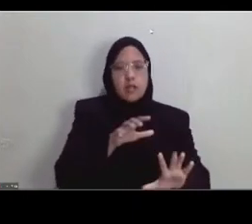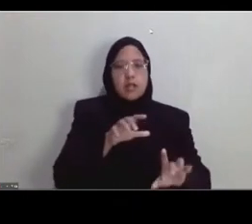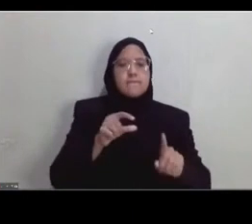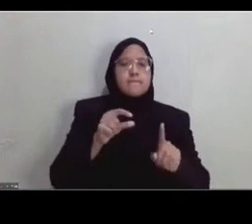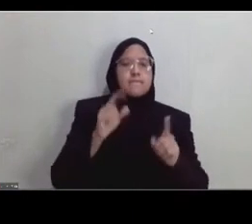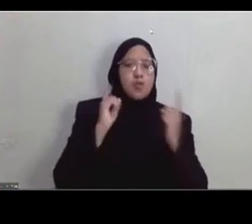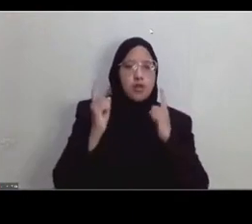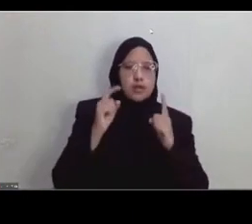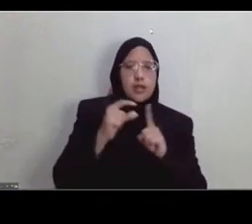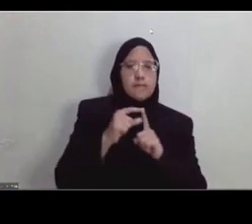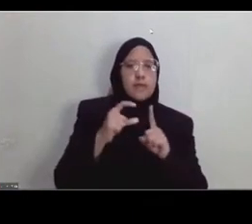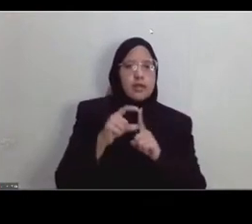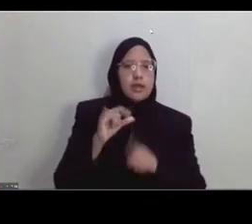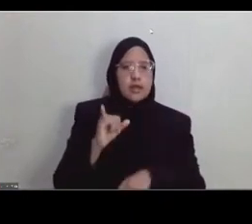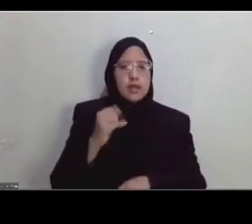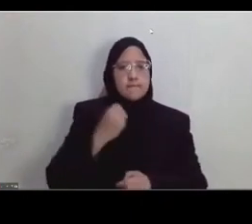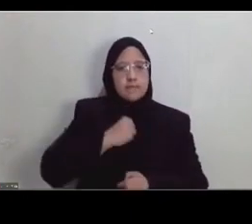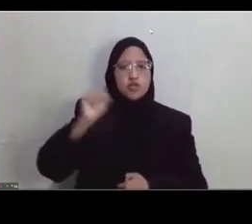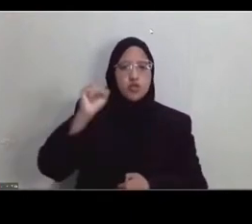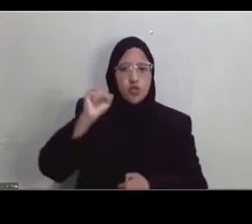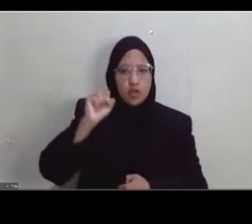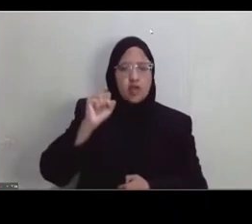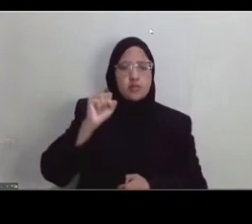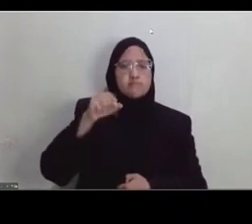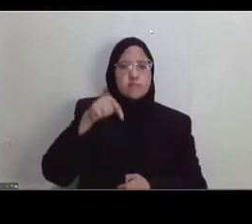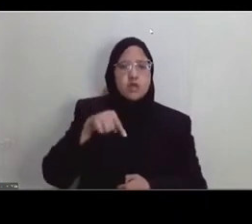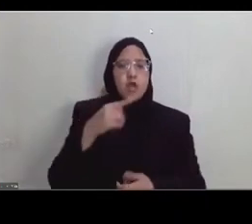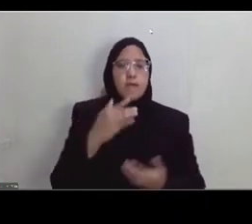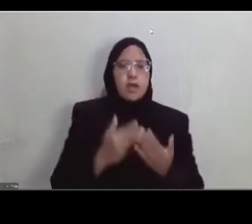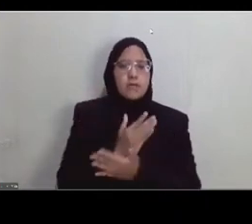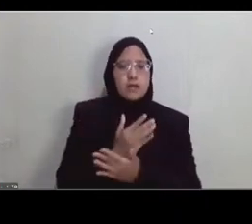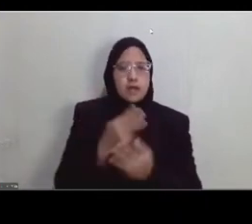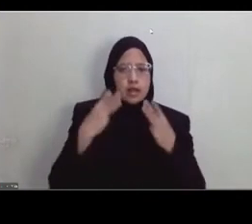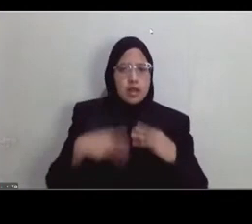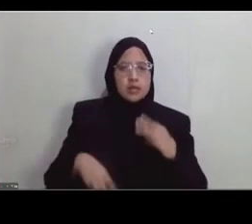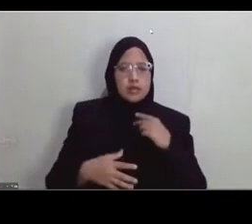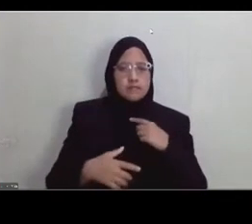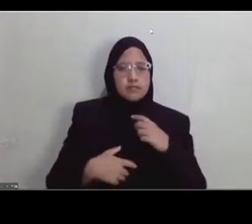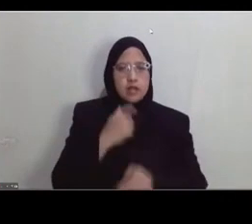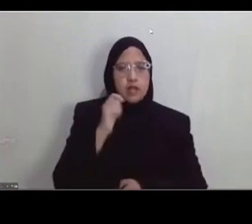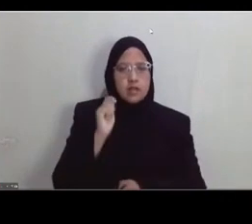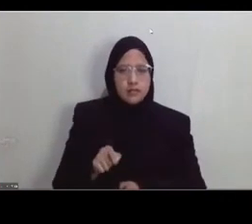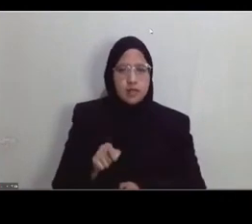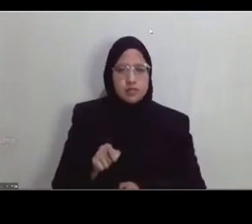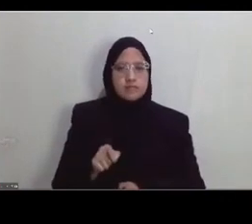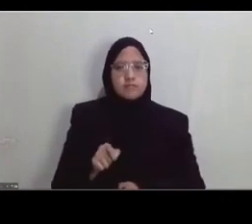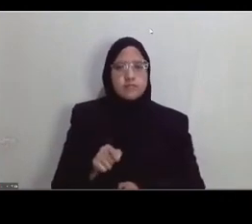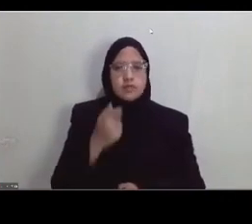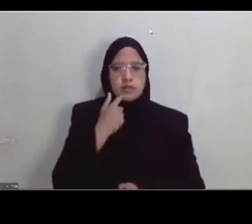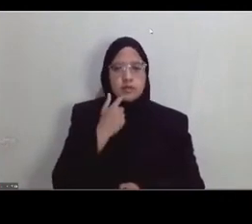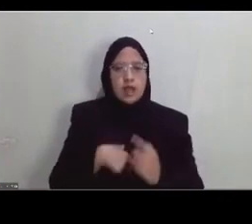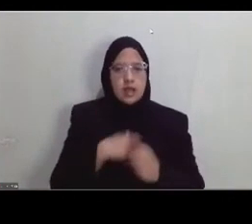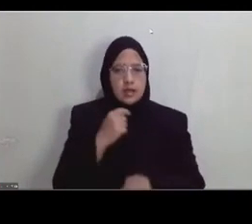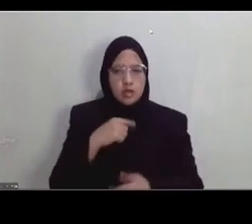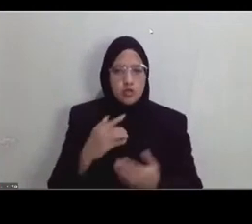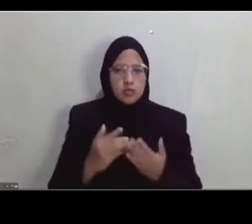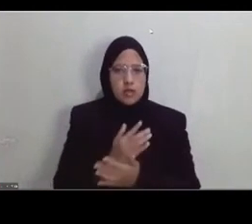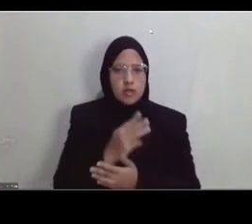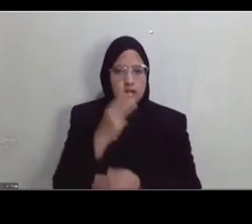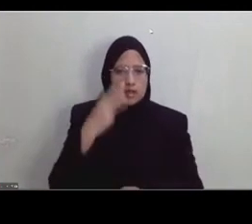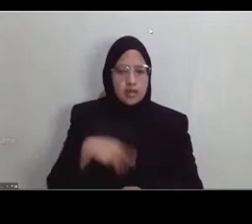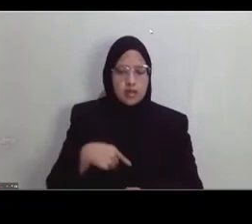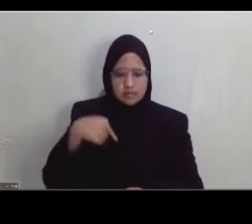pelanggaran kode etik dan perilaku hakim konstitusi yang dilakukan oleh Hakim terlapor majelis kehormatan mempertimbangkan